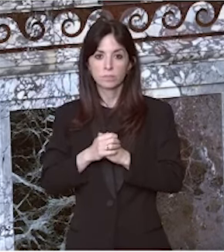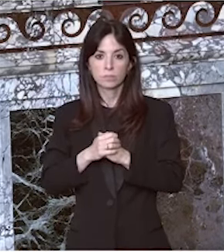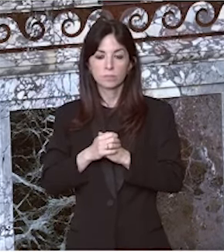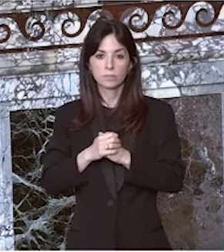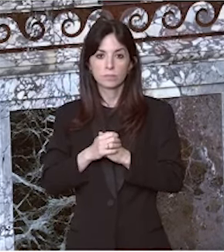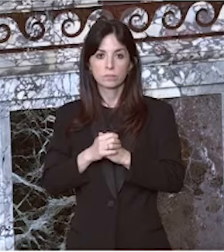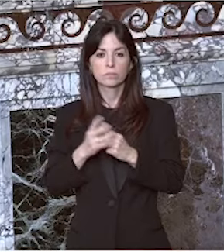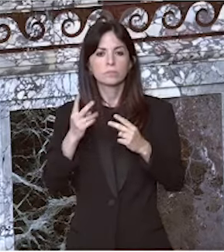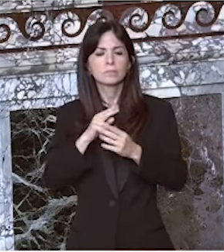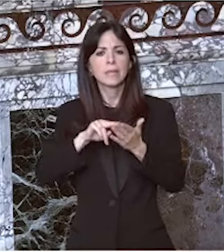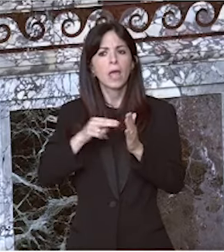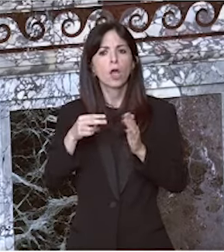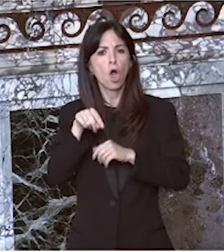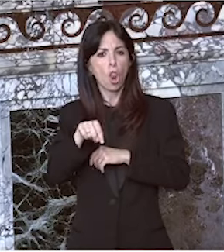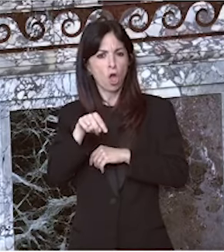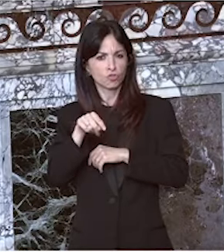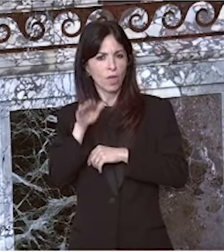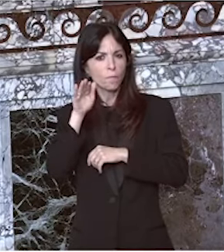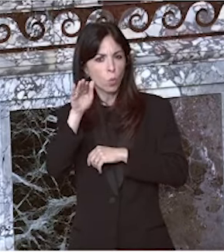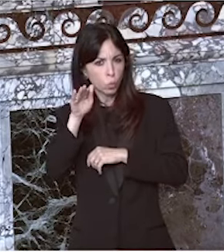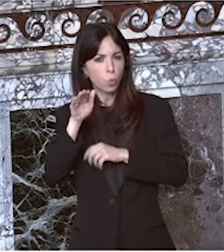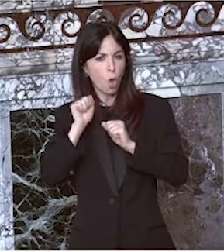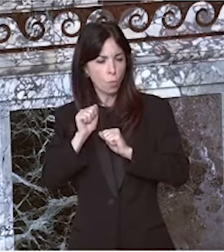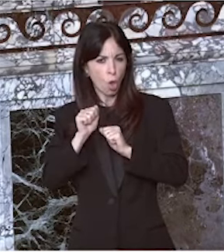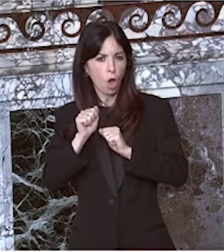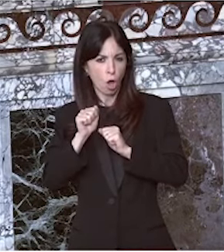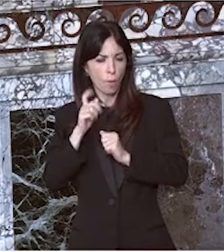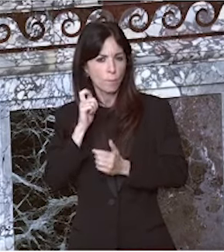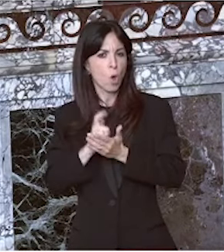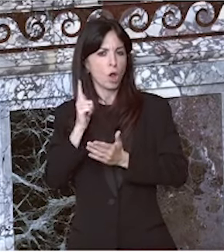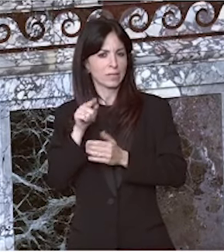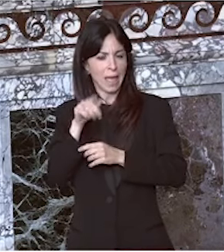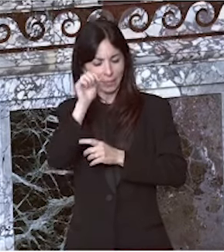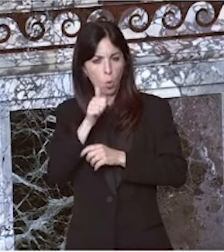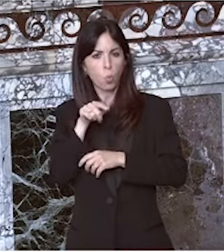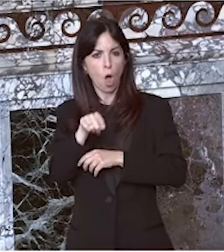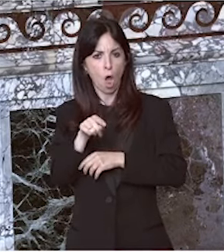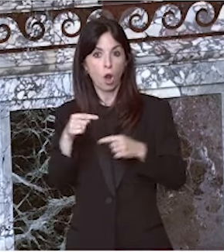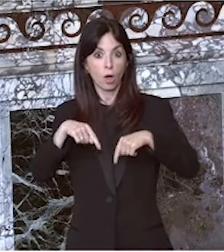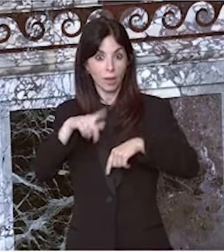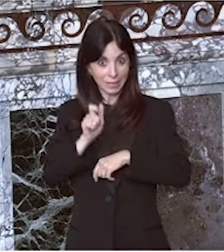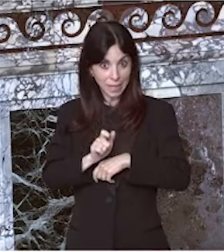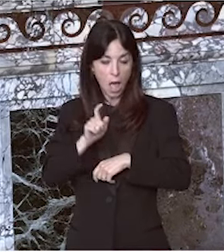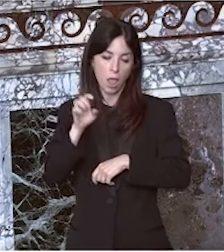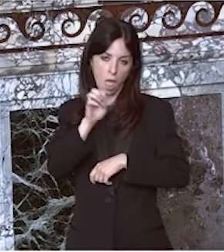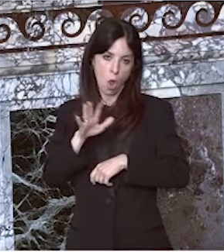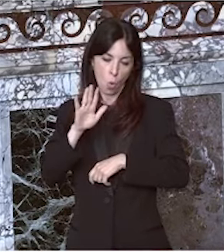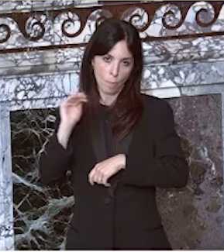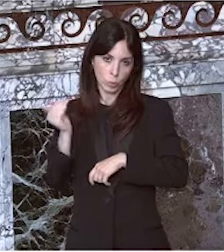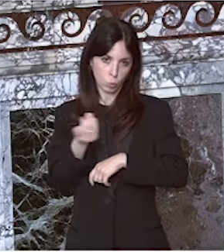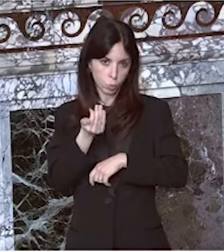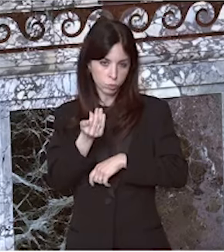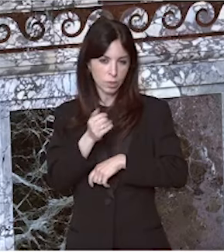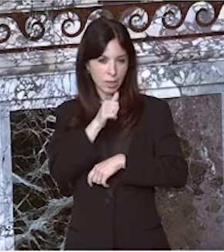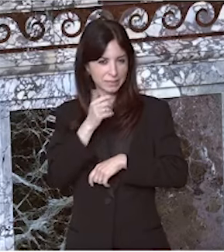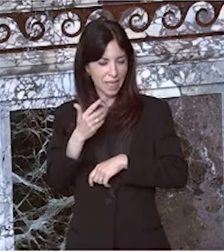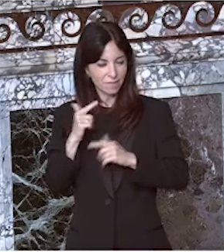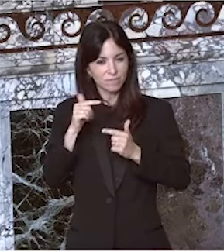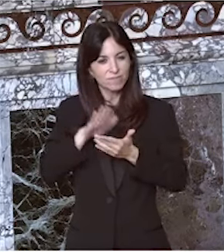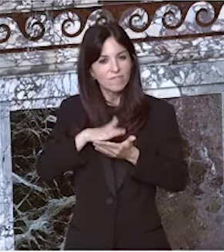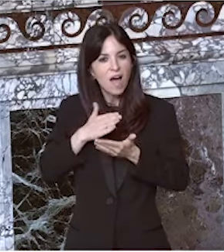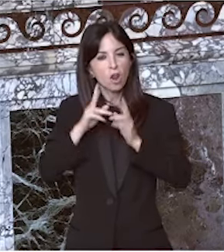Ma è sul fronte della tecnologia che si giocherà la partita del futuro, per noi come per il resto dell'Europa. Servirà a